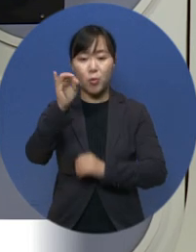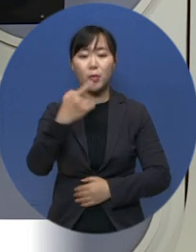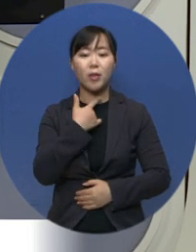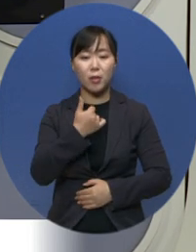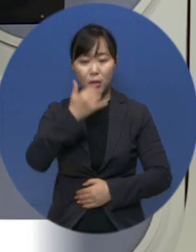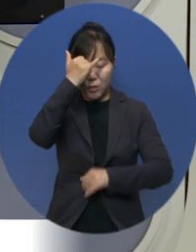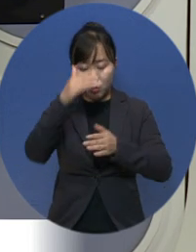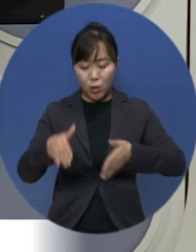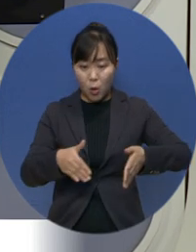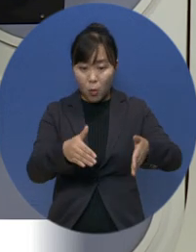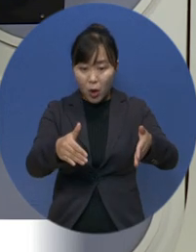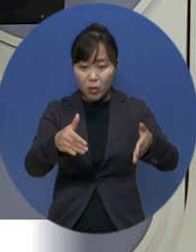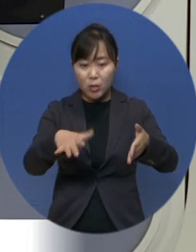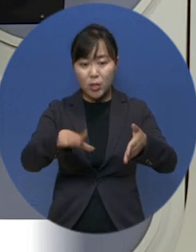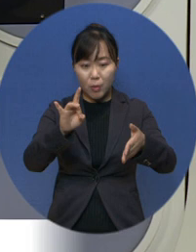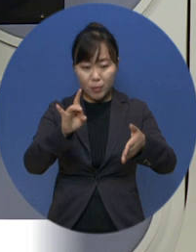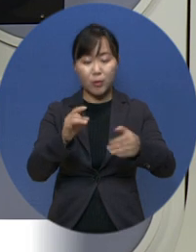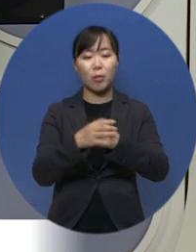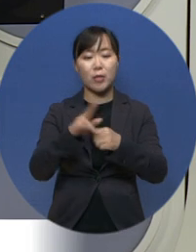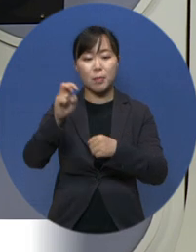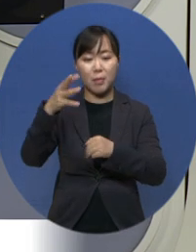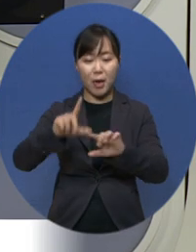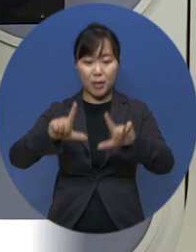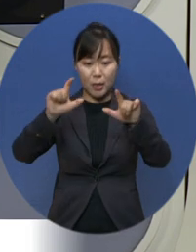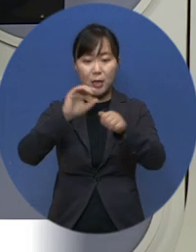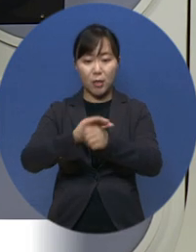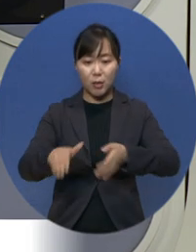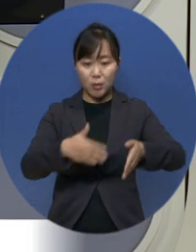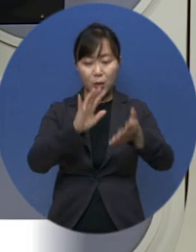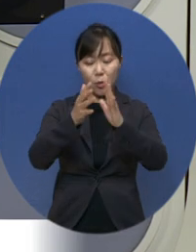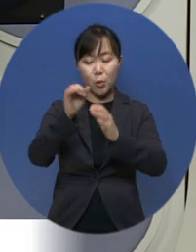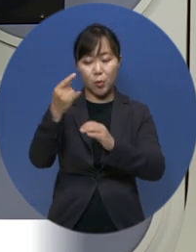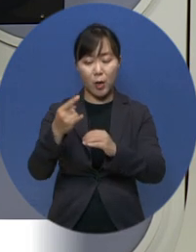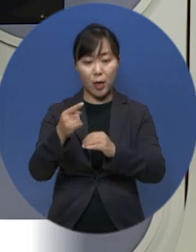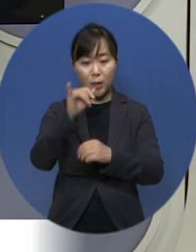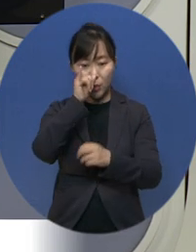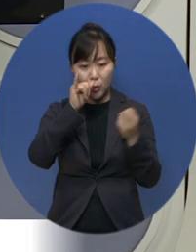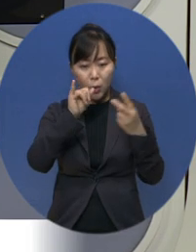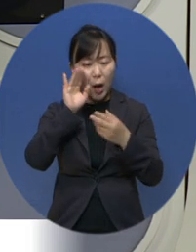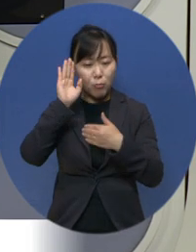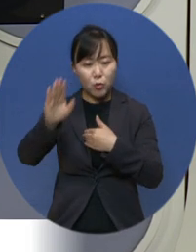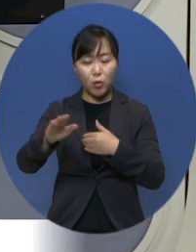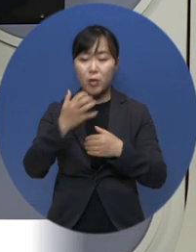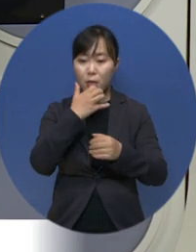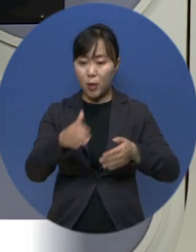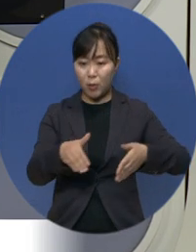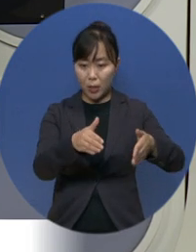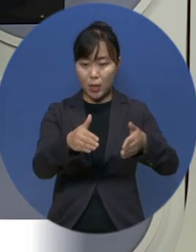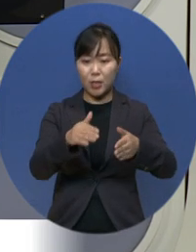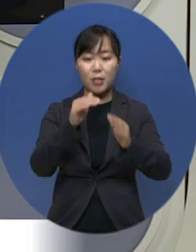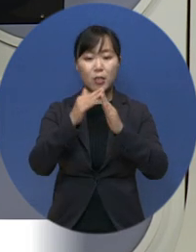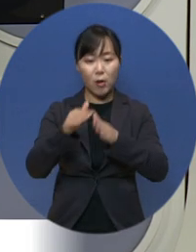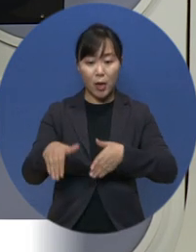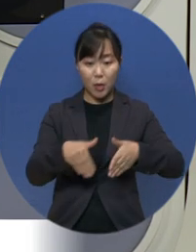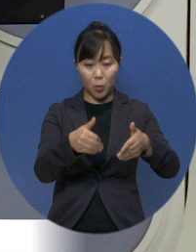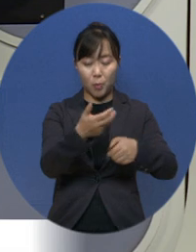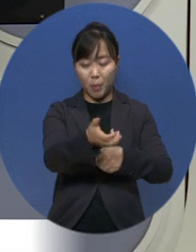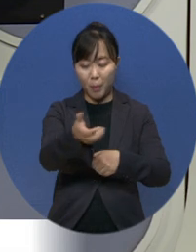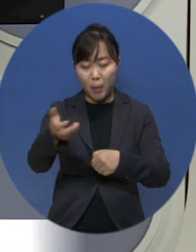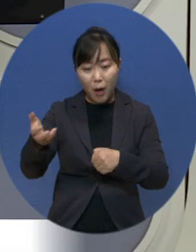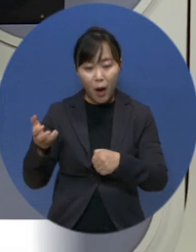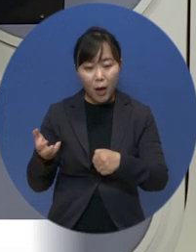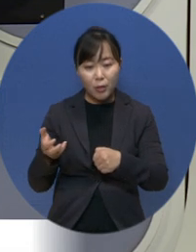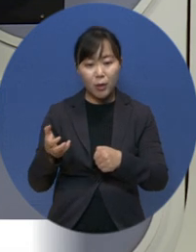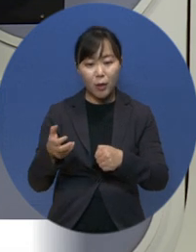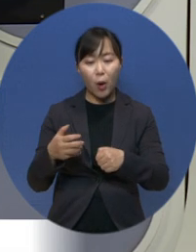충청권의 시작으로 28일 영남권 에서 토론회를 추진하며 앞으로 경기 권 호남권 등으로 협의체